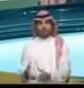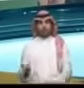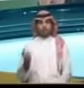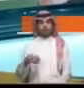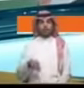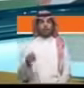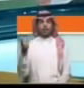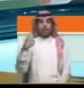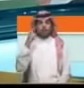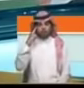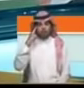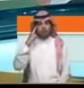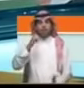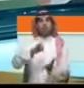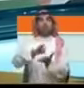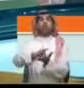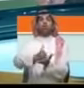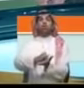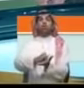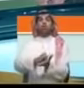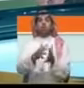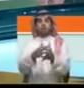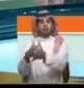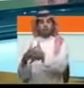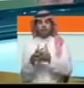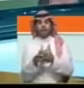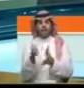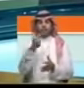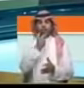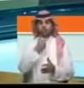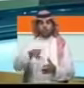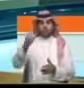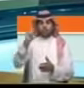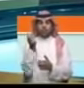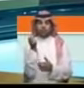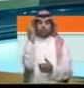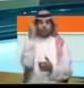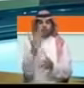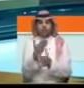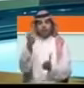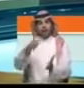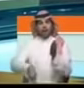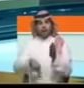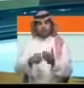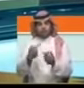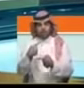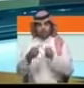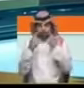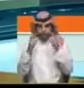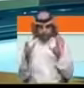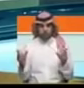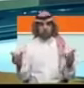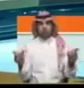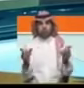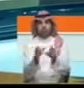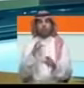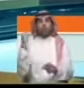وفي نيويورك طرحت بريطانيا على مجلس الأمن الدولي مشروع قرار لتوسيع مهمة المراقبين